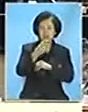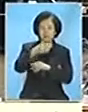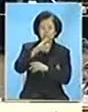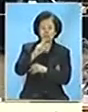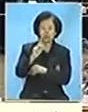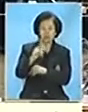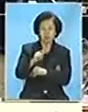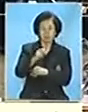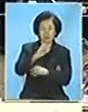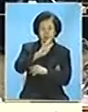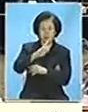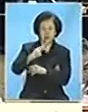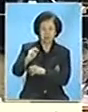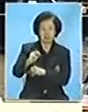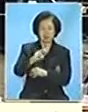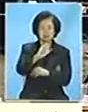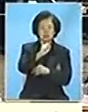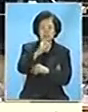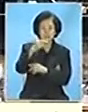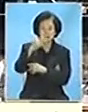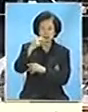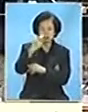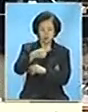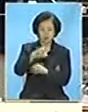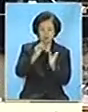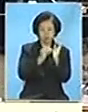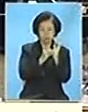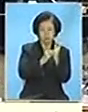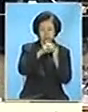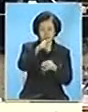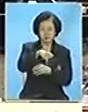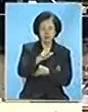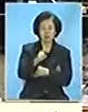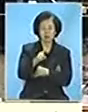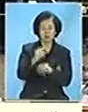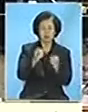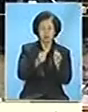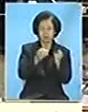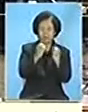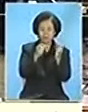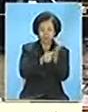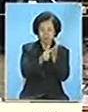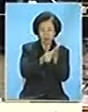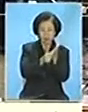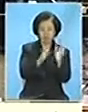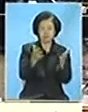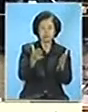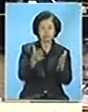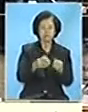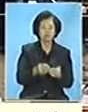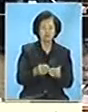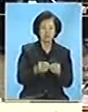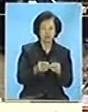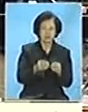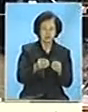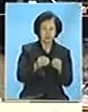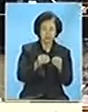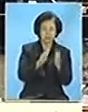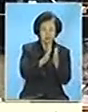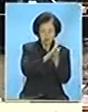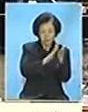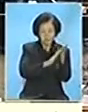นาและเขตสาทรกรุงเทพมหานครพ.ศ.ไม่มีการแก้ไขแผนที่ท้ายพระราชบั